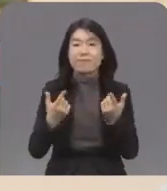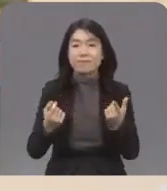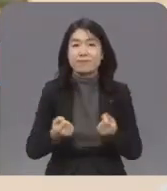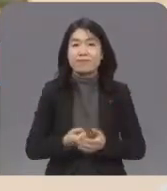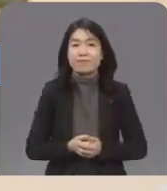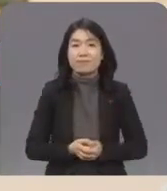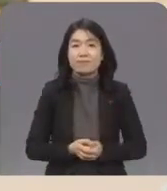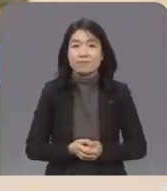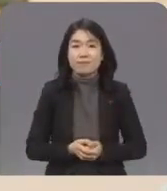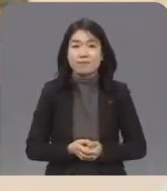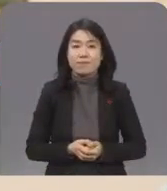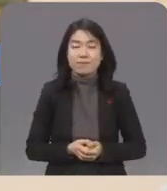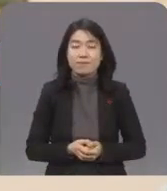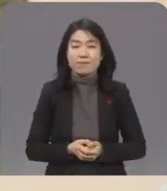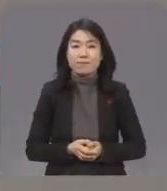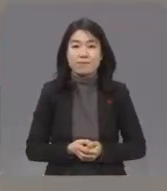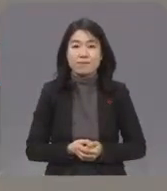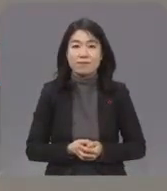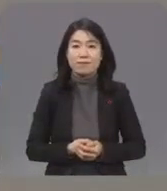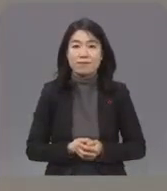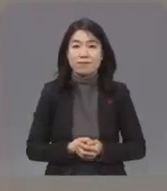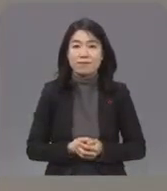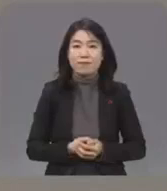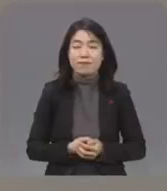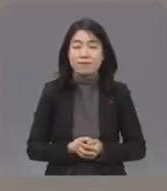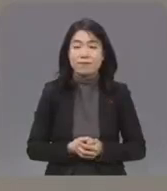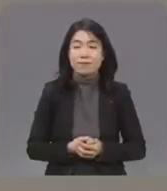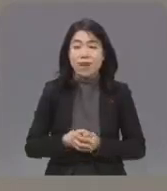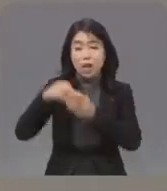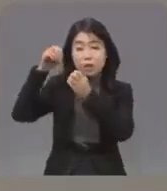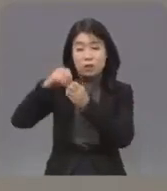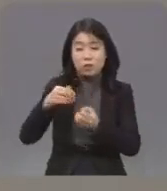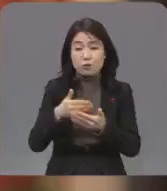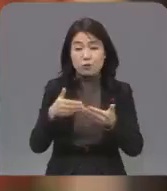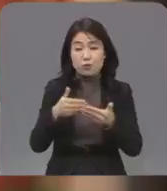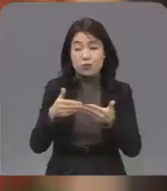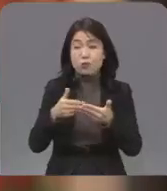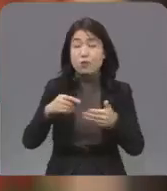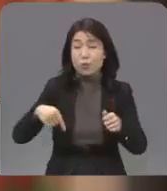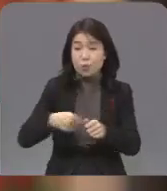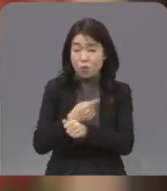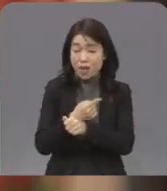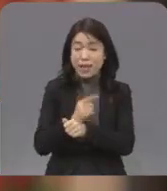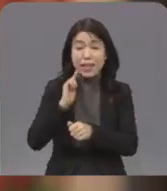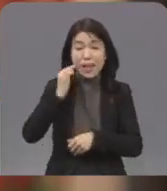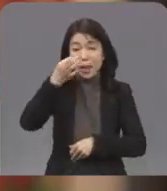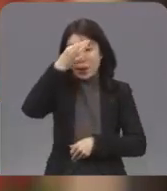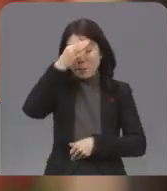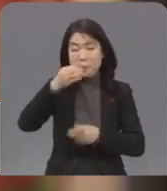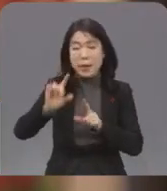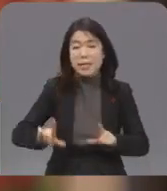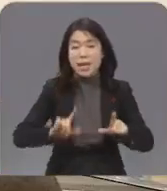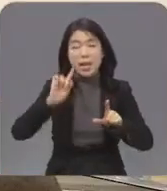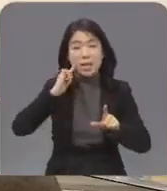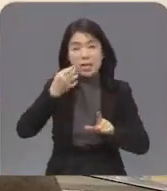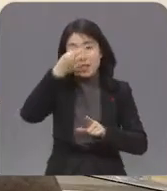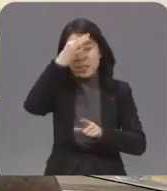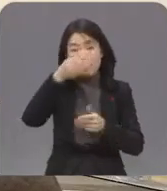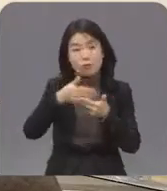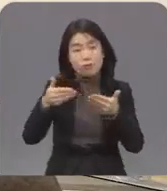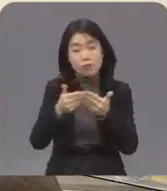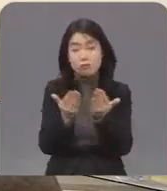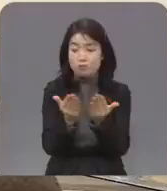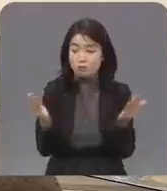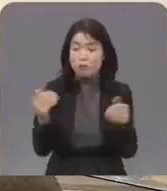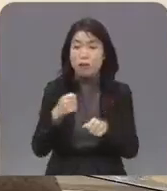것도 되겠다 싶어가지고. 정통 미술 작품 외에도 아트 상품 등 생활 예술 작품도 전시되고